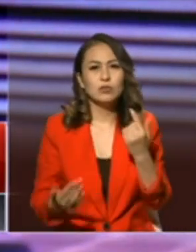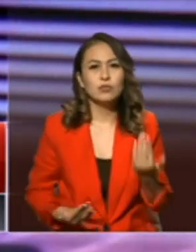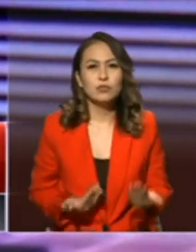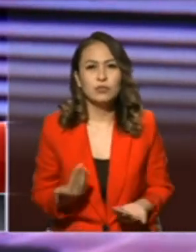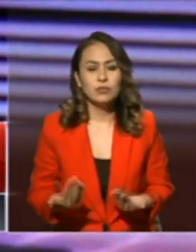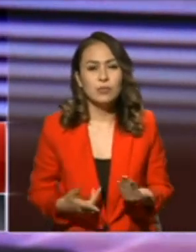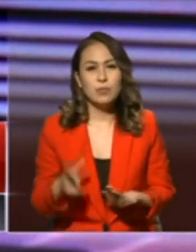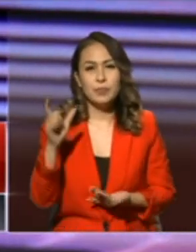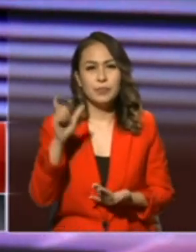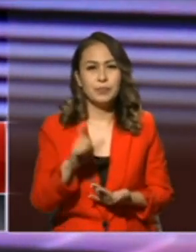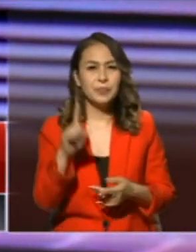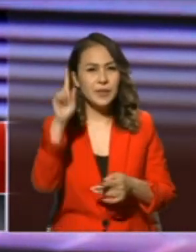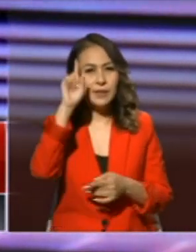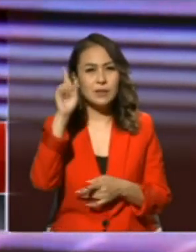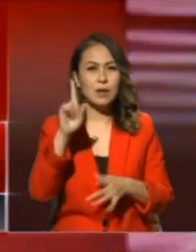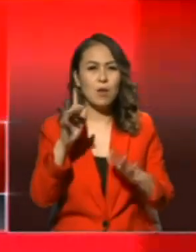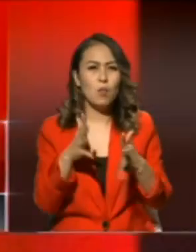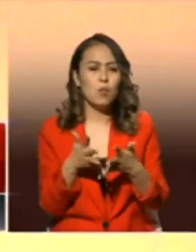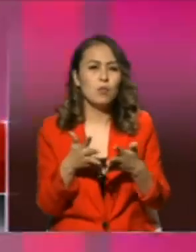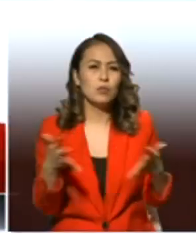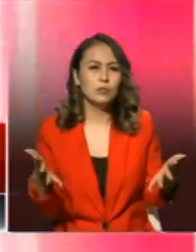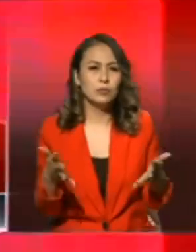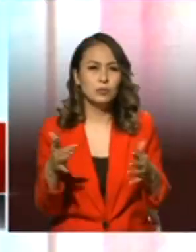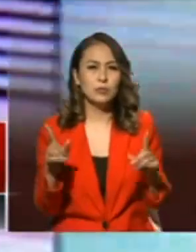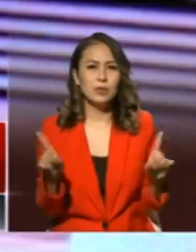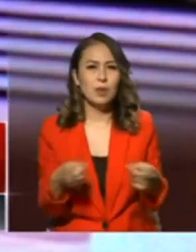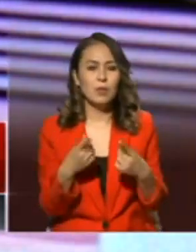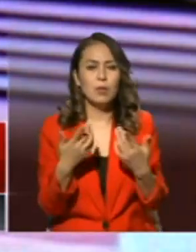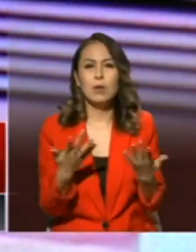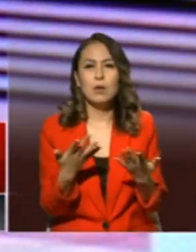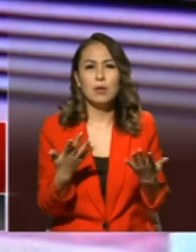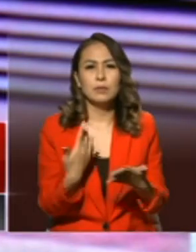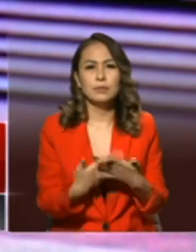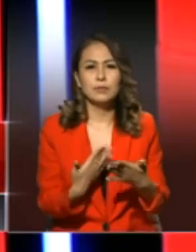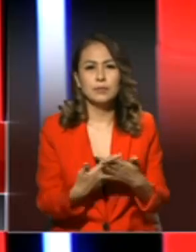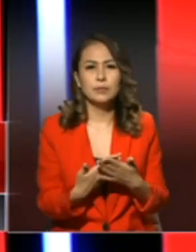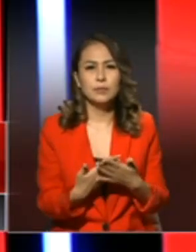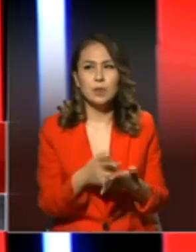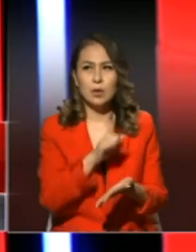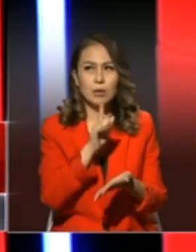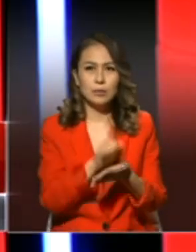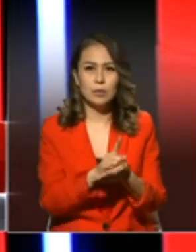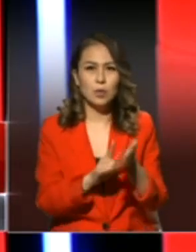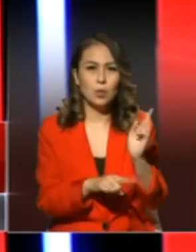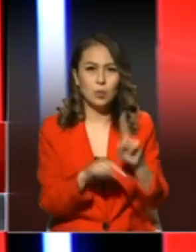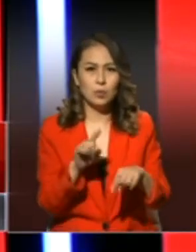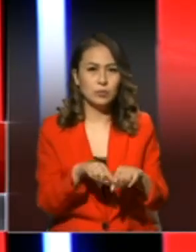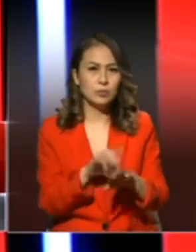әсіресе Израильде қатты дамыған деп естідік. Әсіресе Израильде. Бұл қалай? Ол міндетті түрде туысына бермейді,